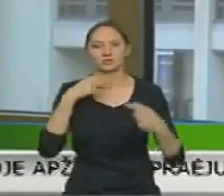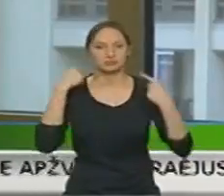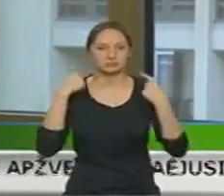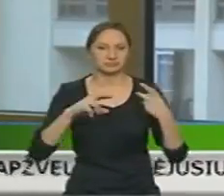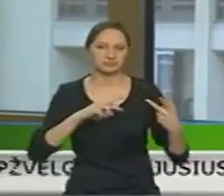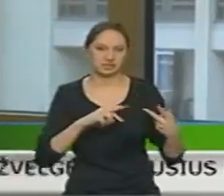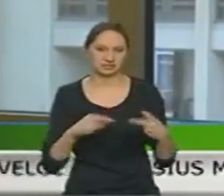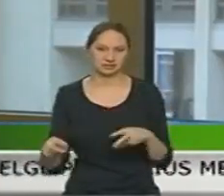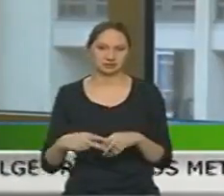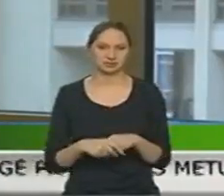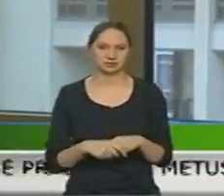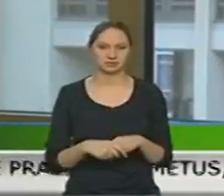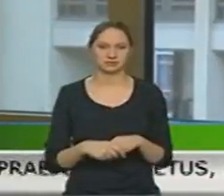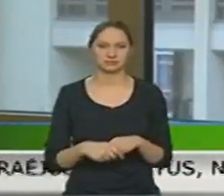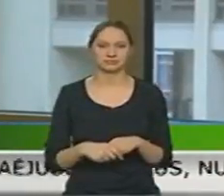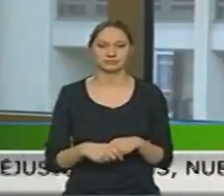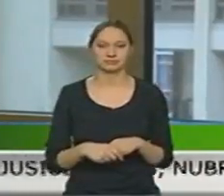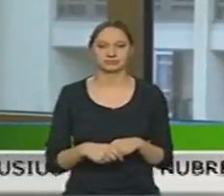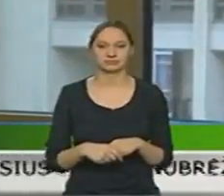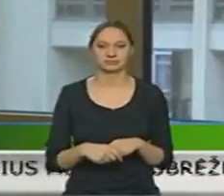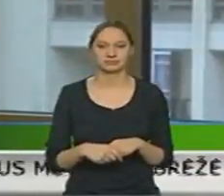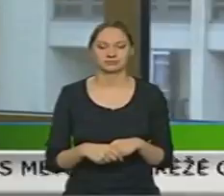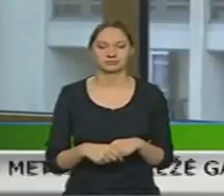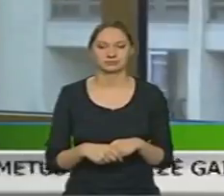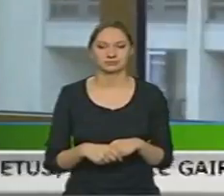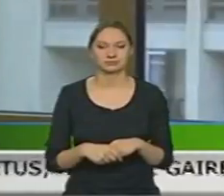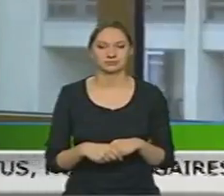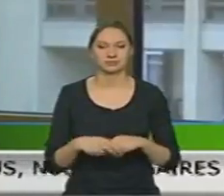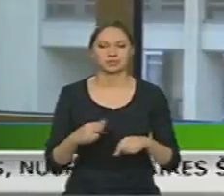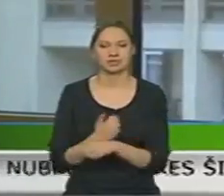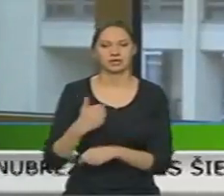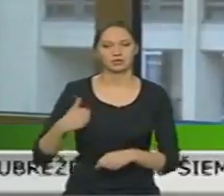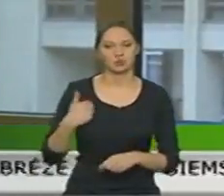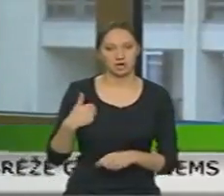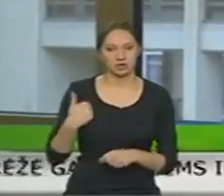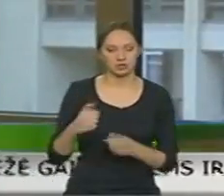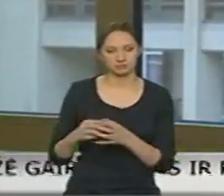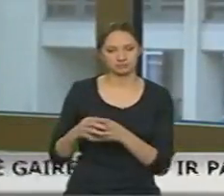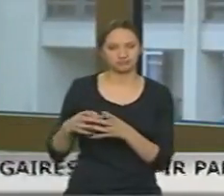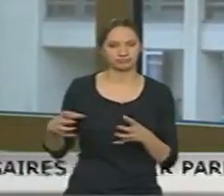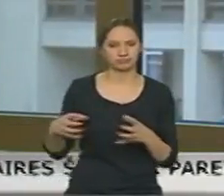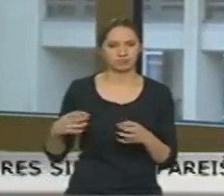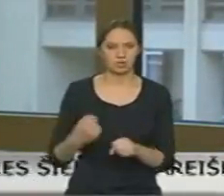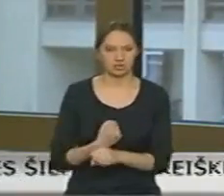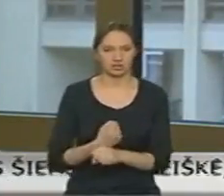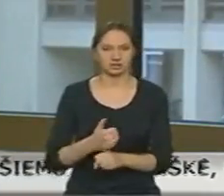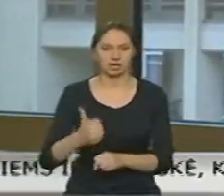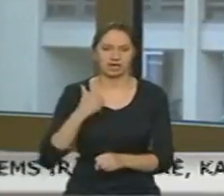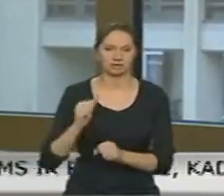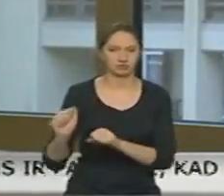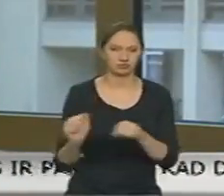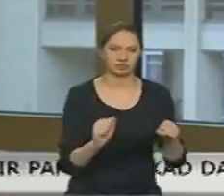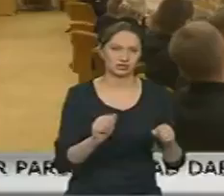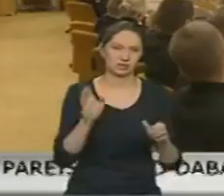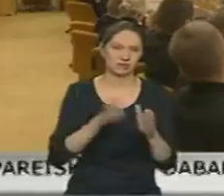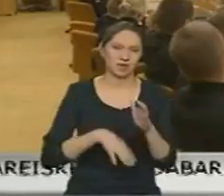tiesiog jau reiktų didesnės, kaip čia pasakyti, kariuomenės pajėgumų, didesnių mums reiktų, kad mes apgintume, neužteks vien